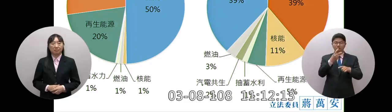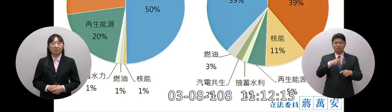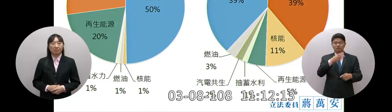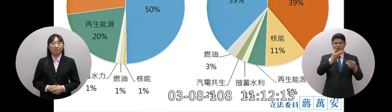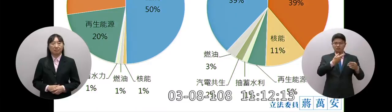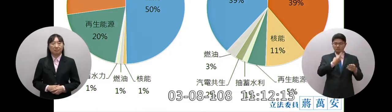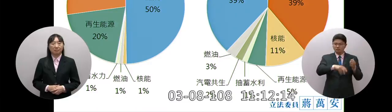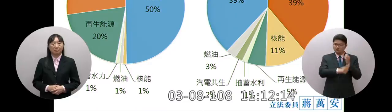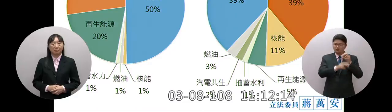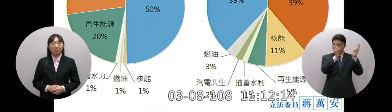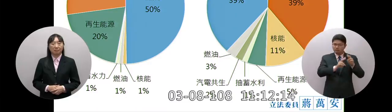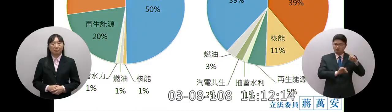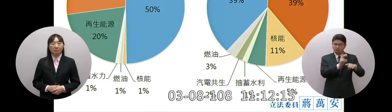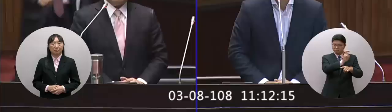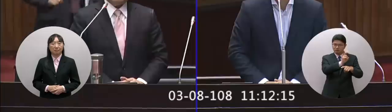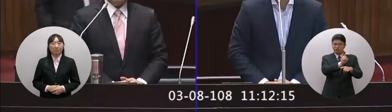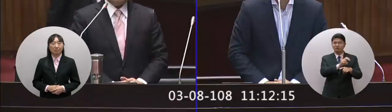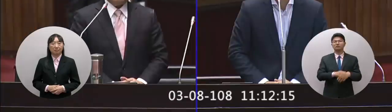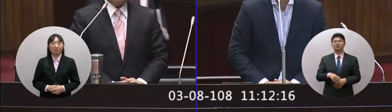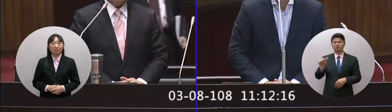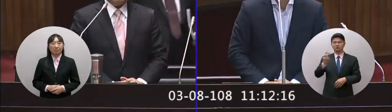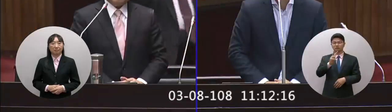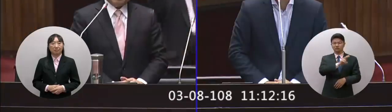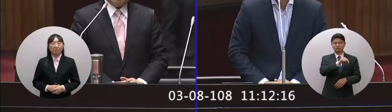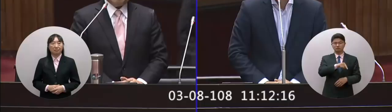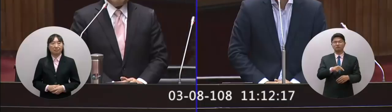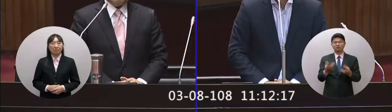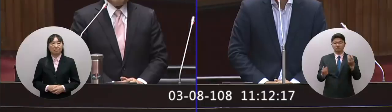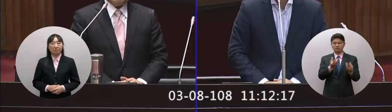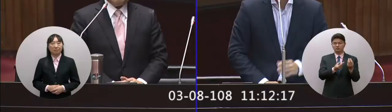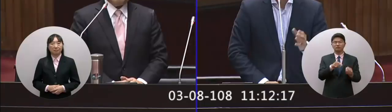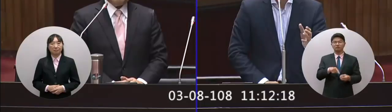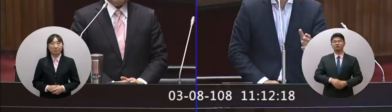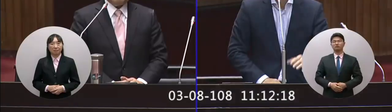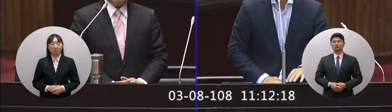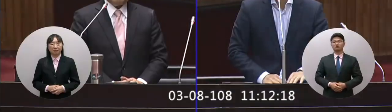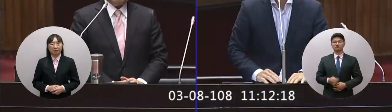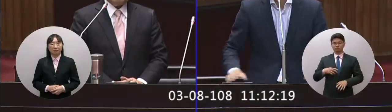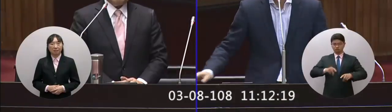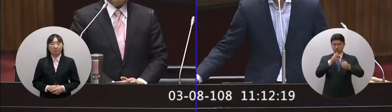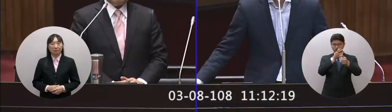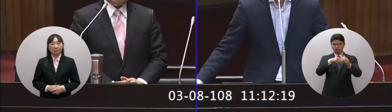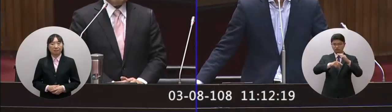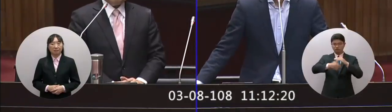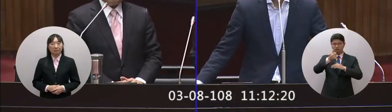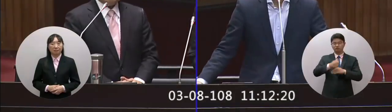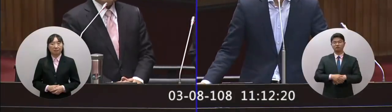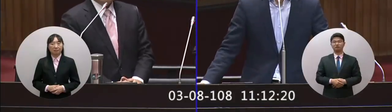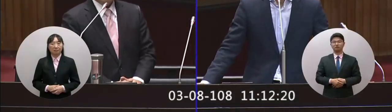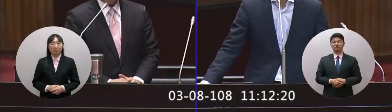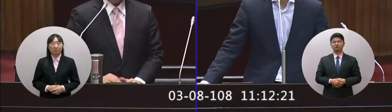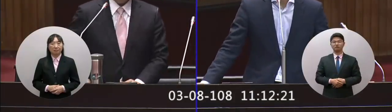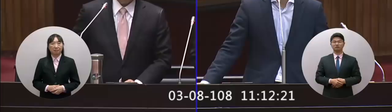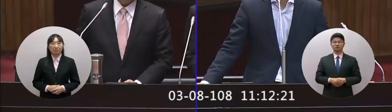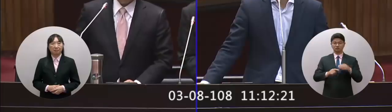加到20%，基本上是这样的一个配比架构。所以先请教院长，院